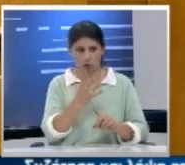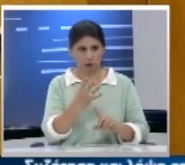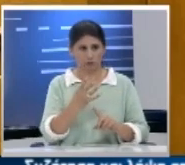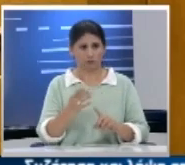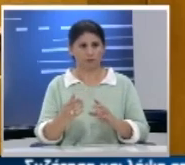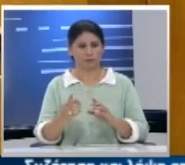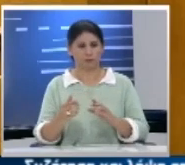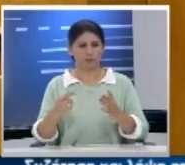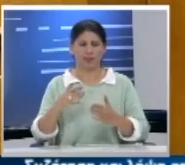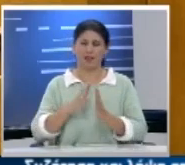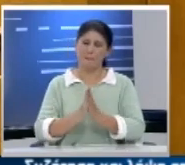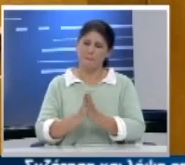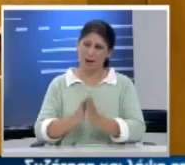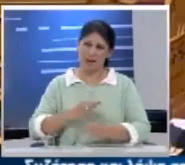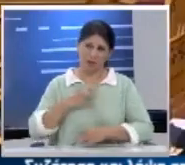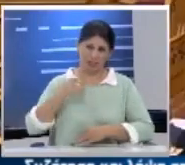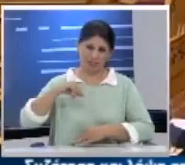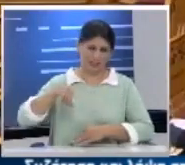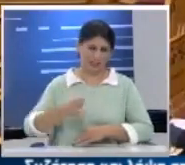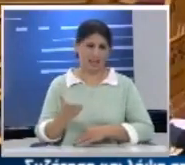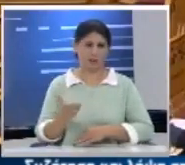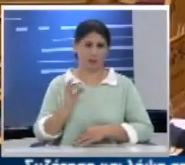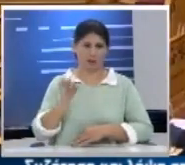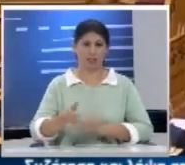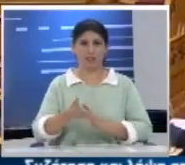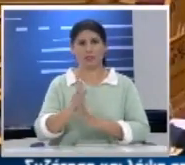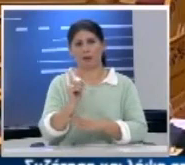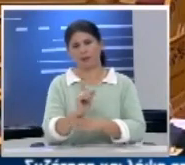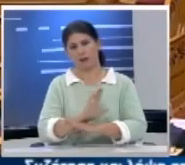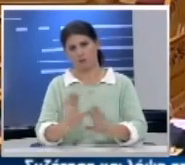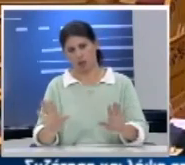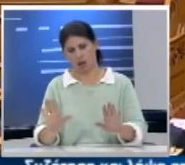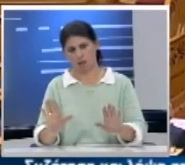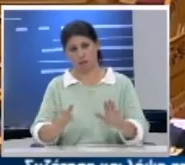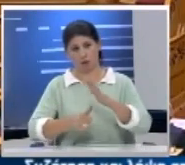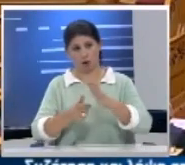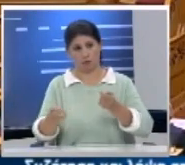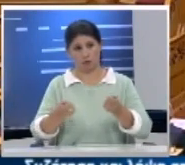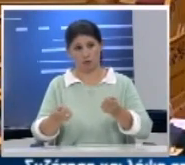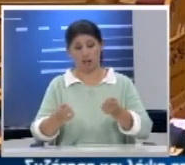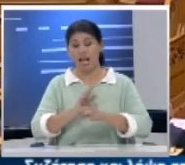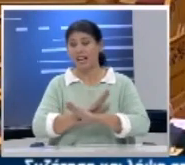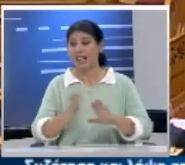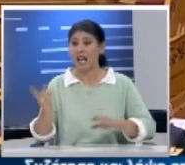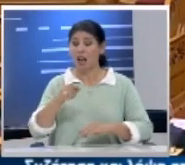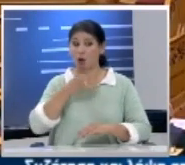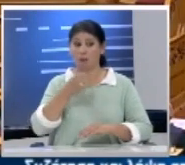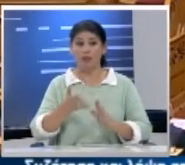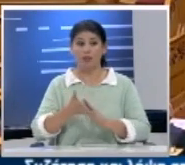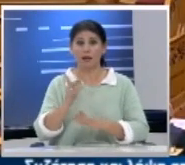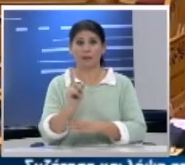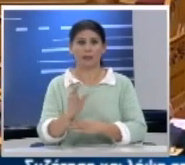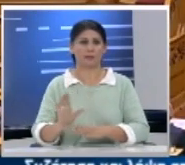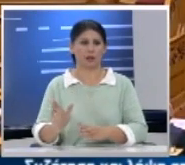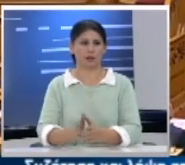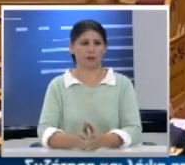πάρα πολύ. Ο κύριος Μητσοτάκης. Λοιπόν, σας παρακαλώ πάρα πολύ. Θα τα ακούσετε. θα βρεθείτε στη δύσκολη θέση. Κύριε Τζανακόπλε, εγώ